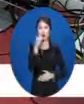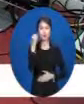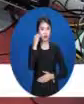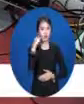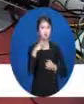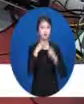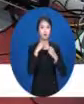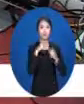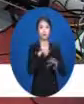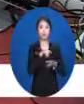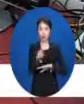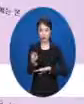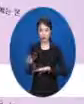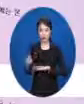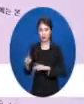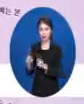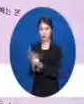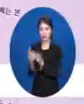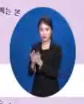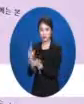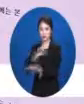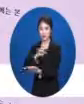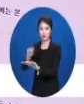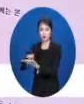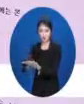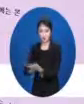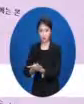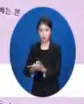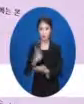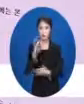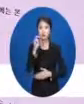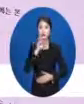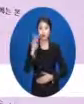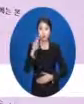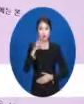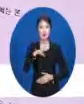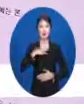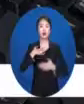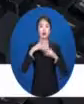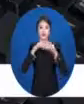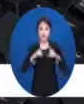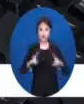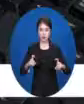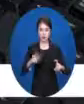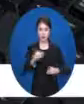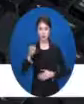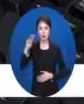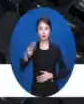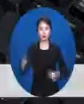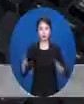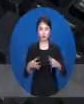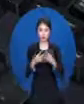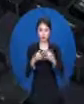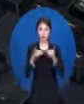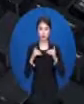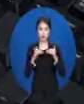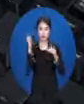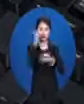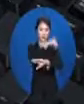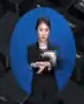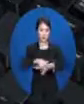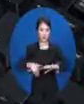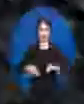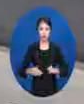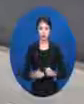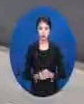병행하여 예정 노선을 통과하는 용인시, 안성시, 세종시 등과 협력하여 공동 추진하는 방안도 계획하고